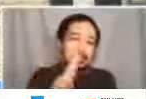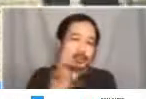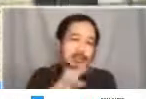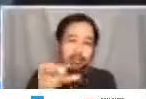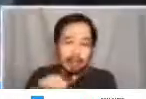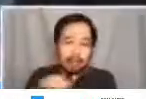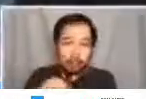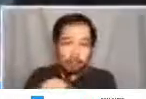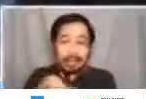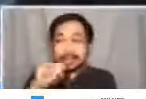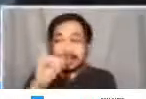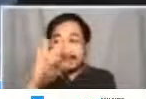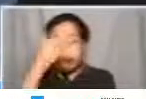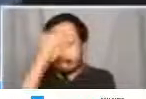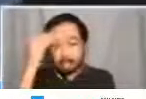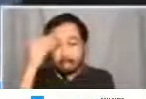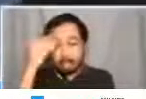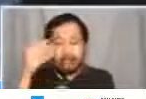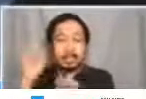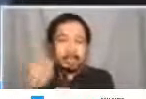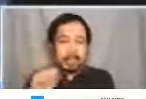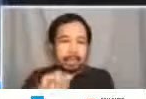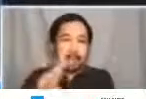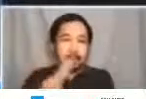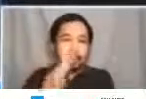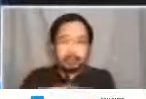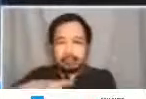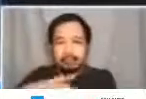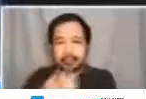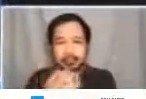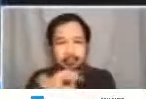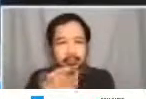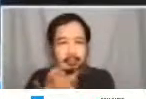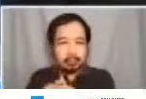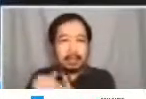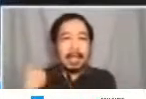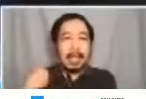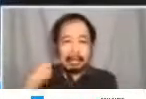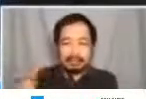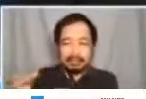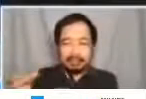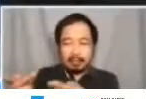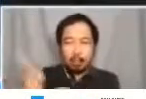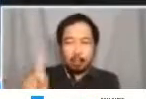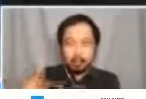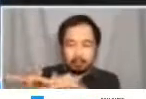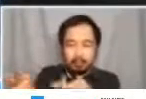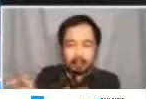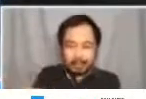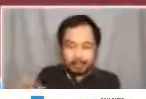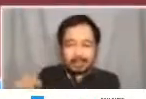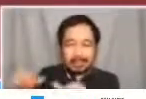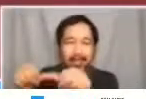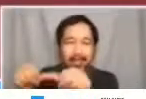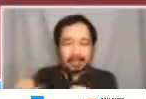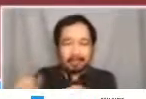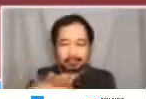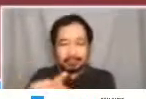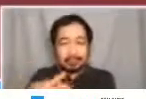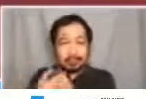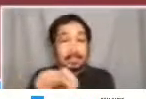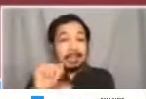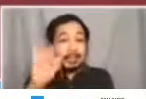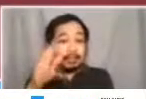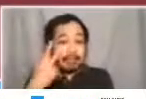Bayan. Maraming salamat sa iyo, Regine Lanusa ng PTV Davao. Maraming salamat sa ating mga naging